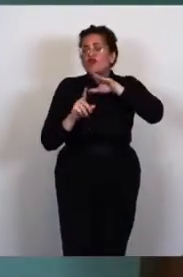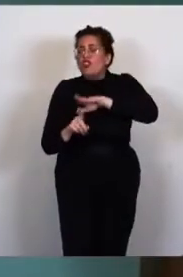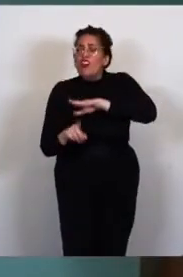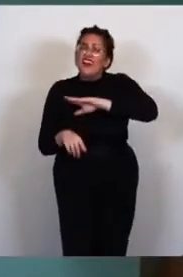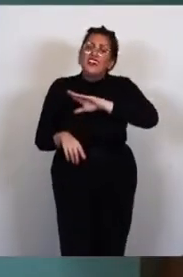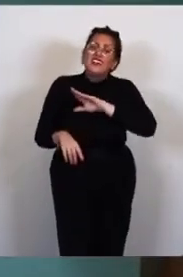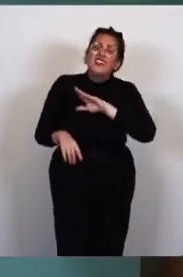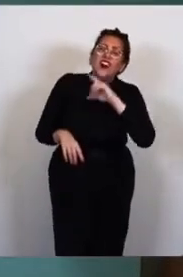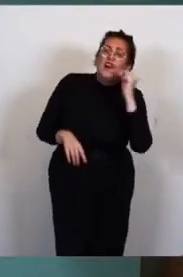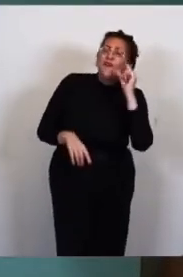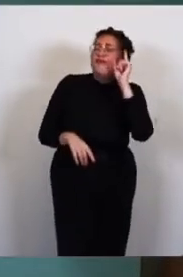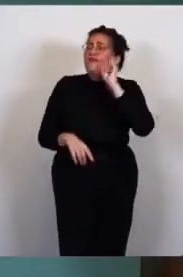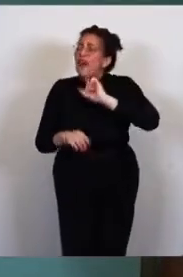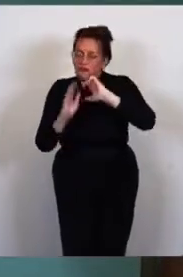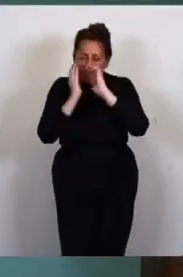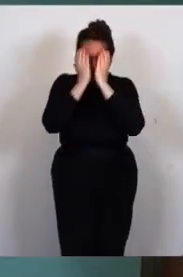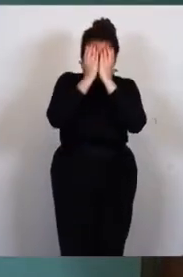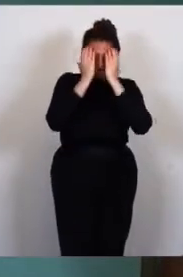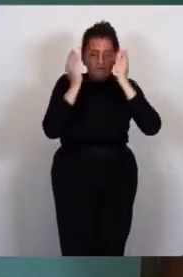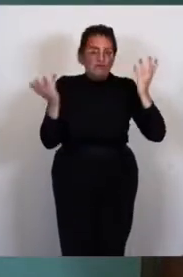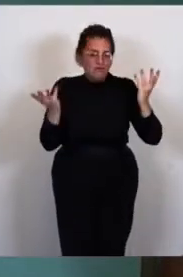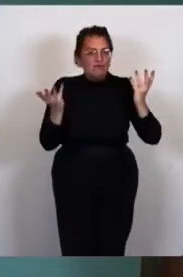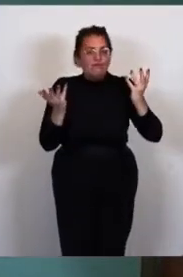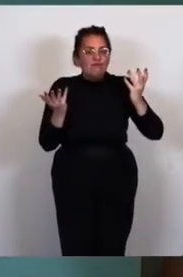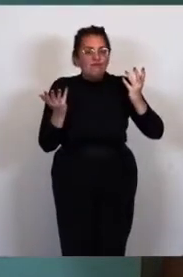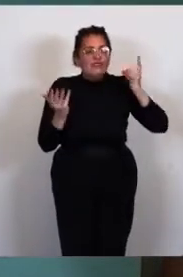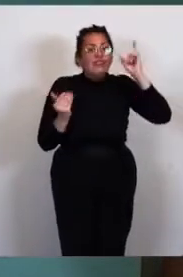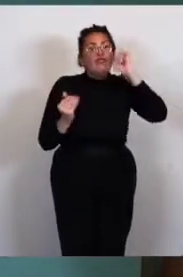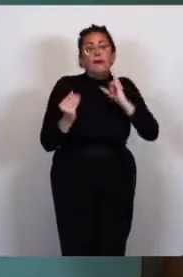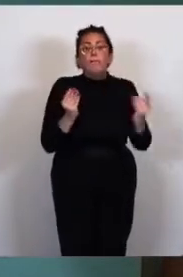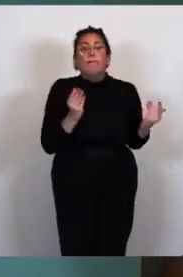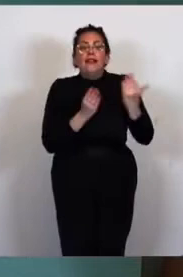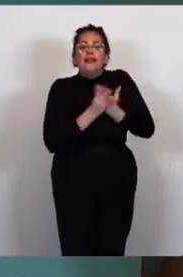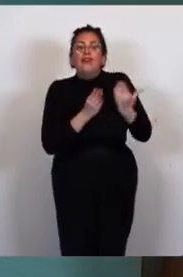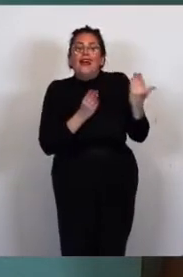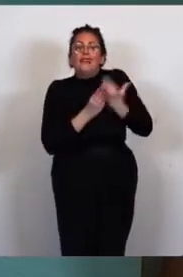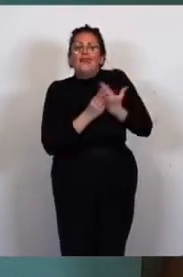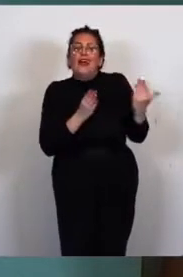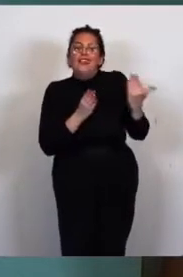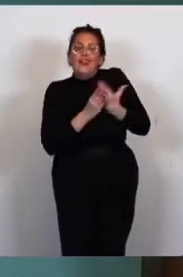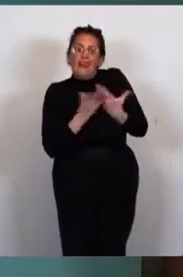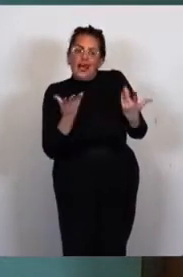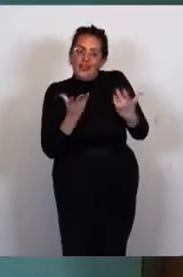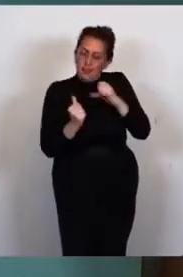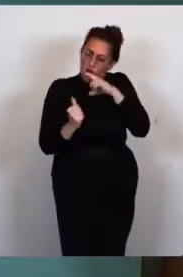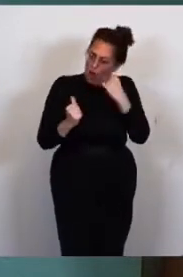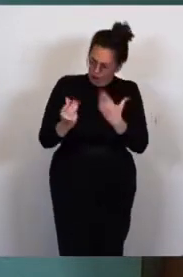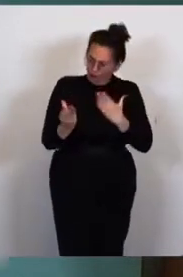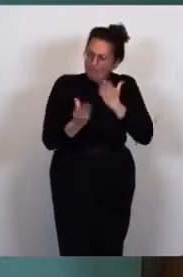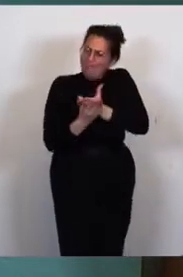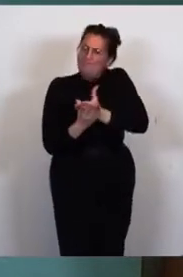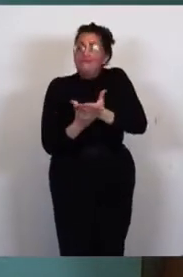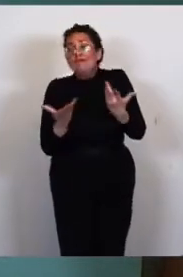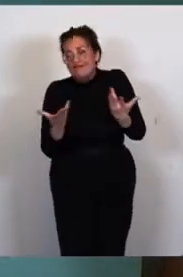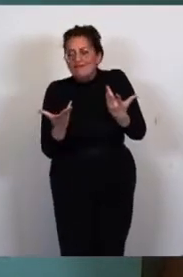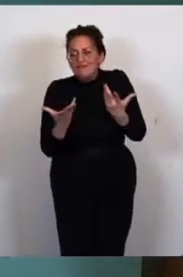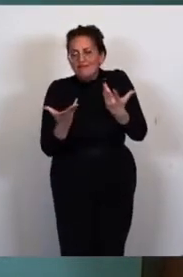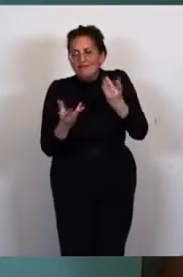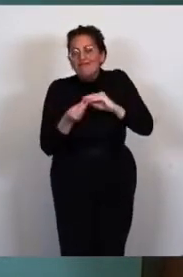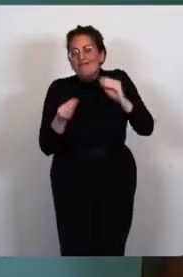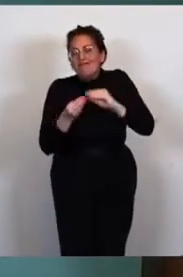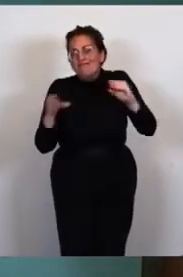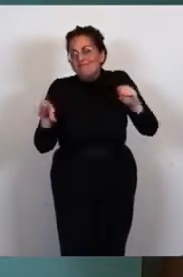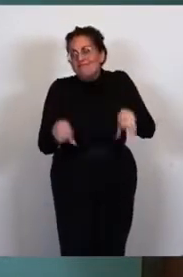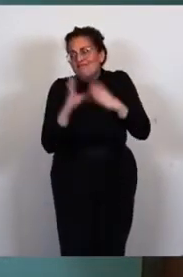Que des interventions féminines jusqu'alors sur un sujet petite enfance, ce serait presque caricatural. Deuxième point, insister quand même sur un point de ce qu'a dit Fanny et apporter deux